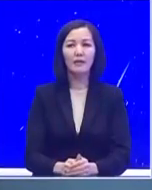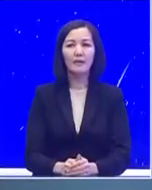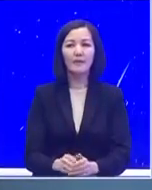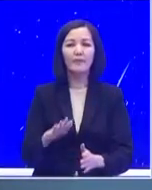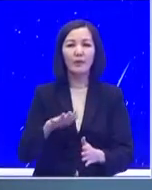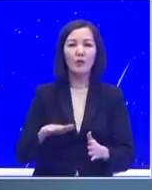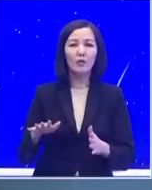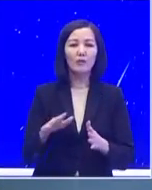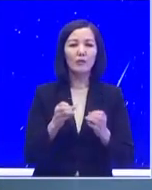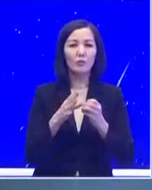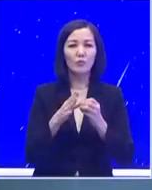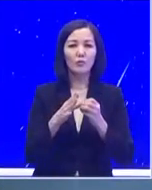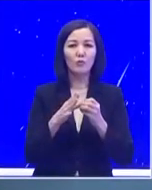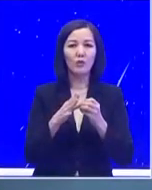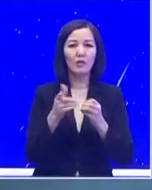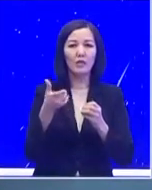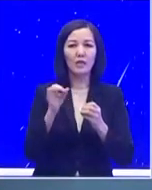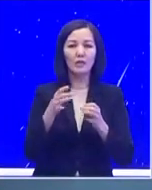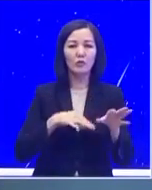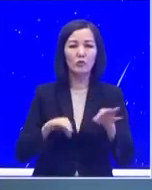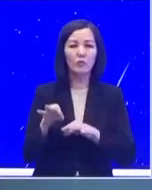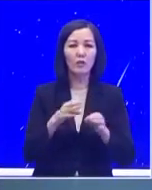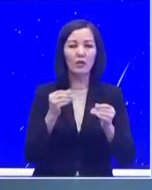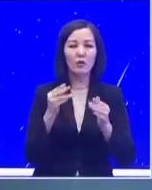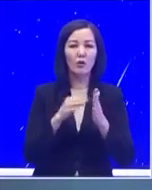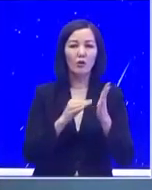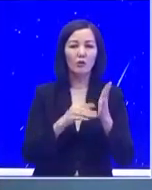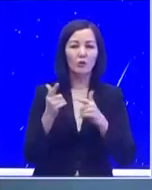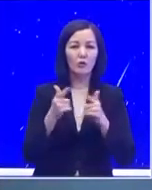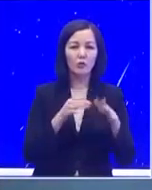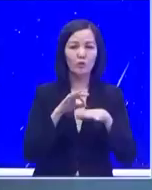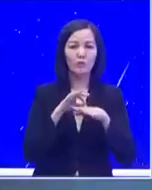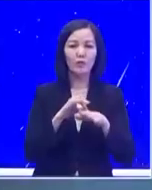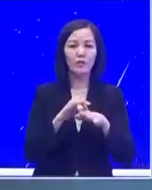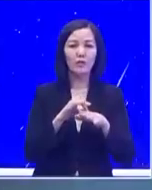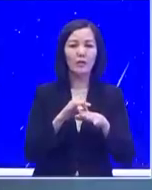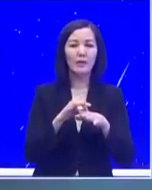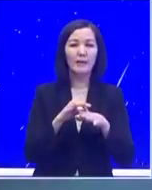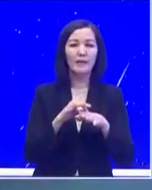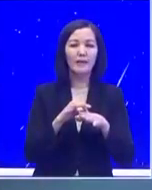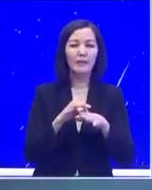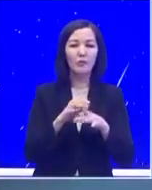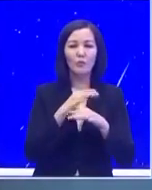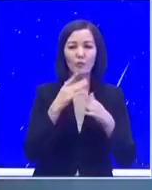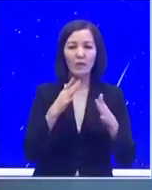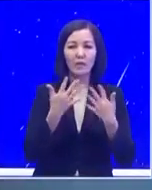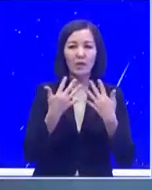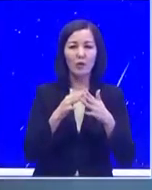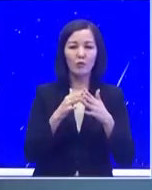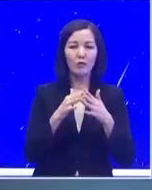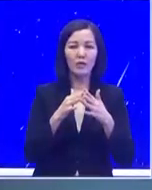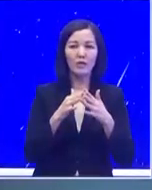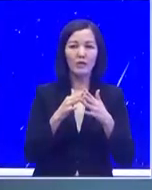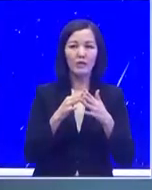ауданымыздың 14 елді мекен газификация бойынша жобалау жұмыстары жүргізілді. Бұл Мұқыры, Жамбыл, Бесқайнар, Лиха Тамшыбай, генерал, 10 жылдық